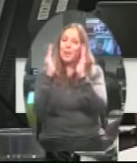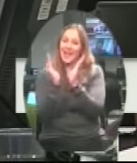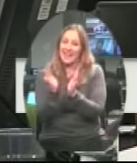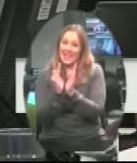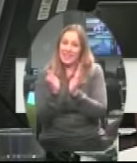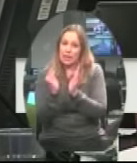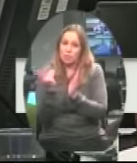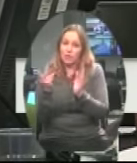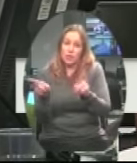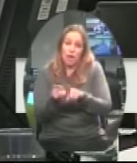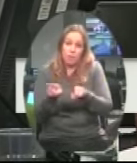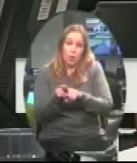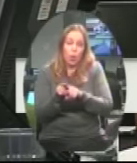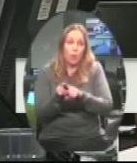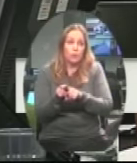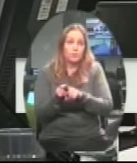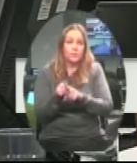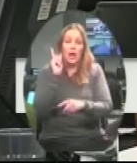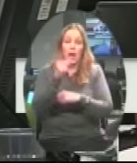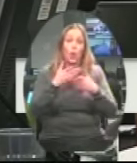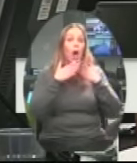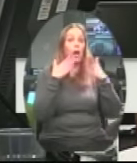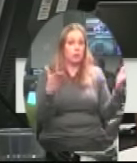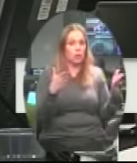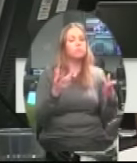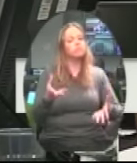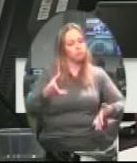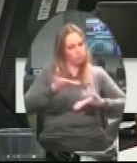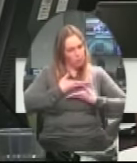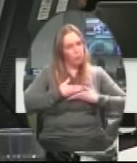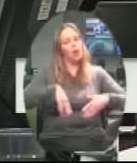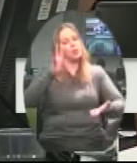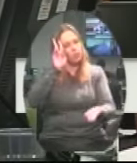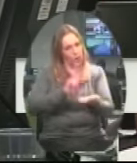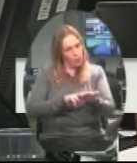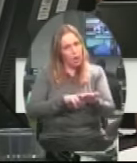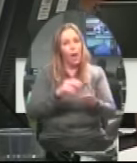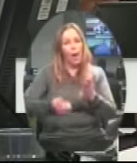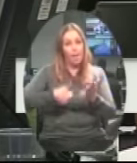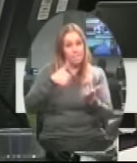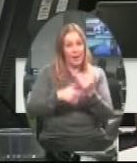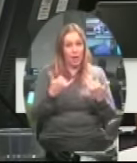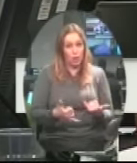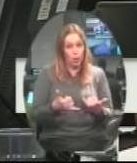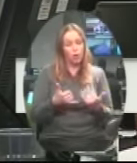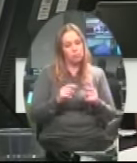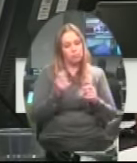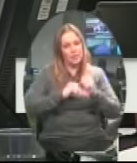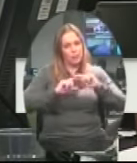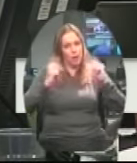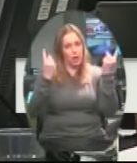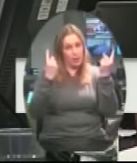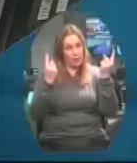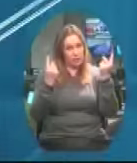כמו לקוח גדול, היא מקובלת, היא נכונה. הבנקים לדעתי היום כבר במקום אחר, וככל שלא,